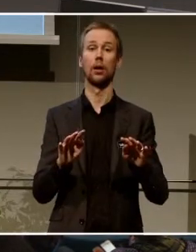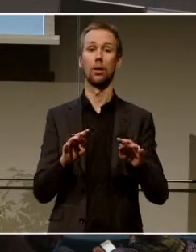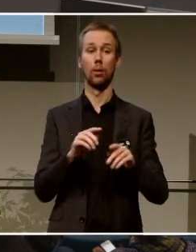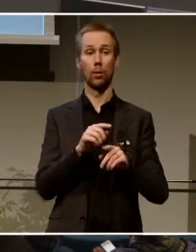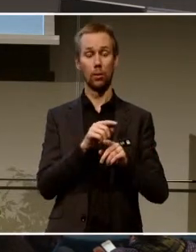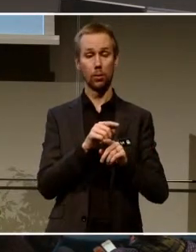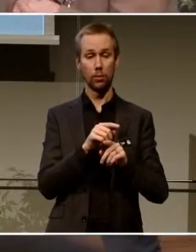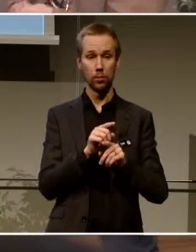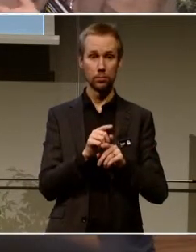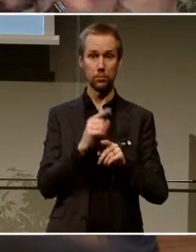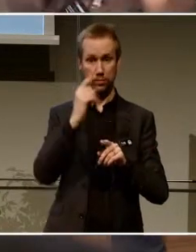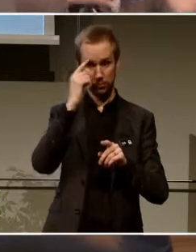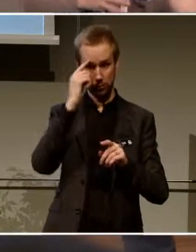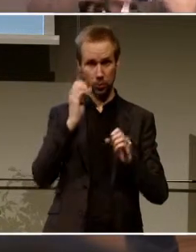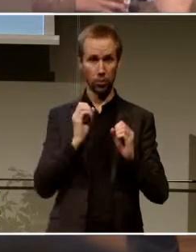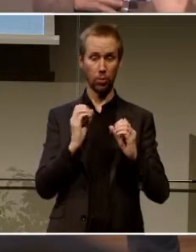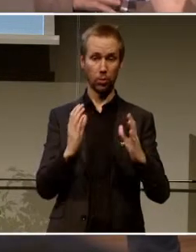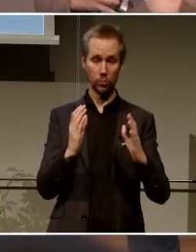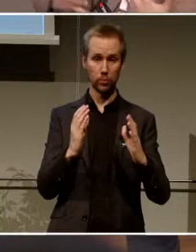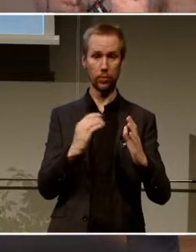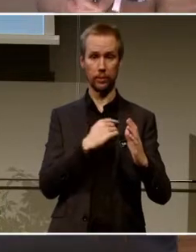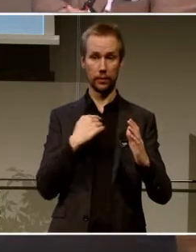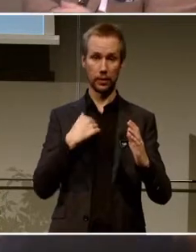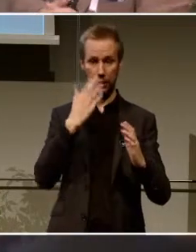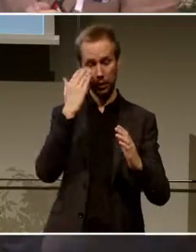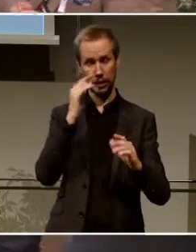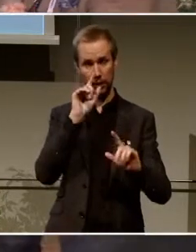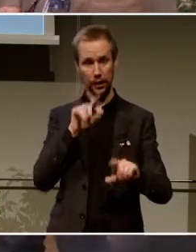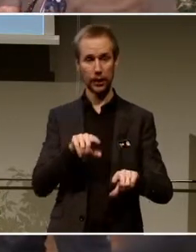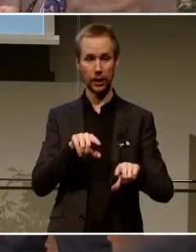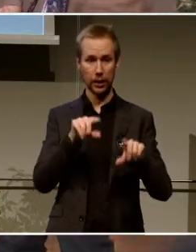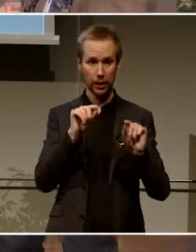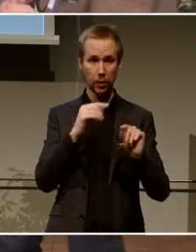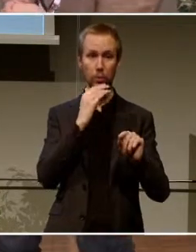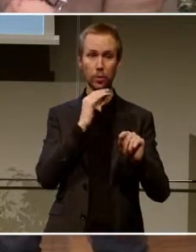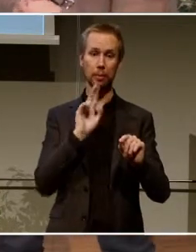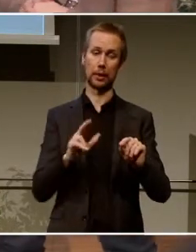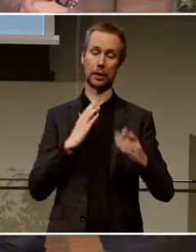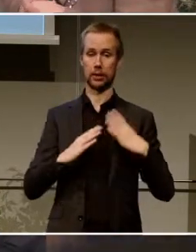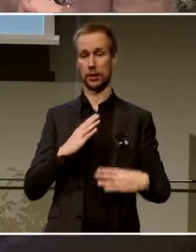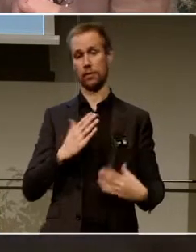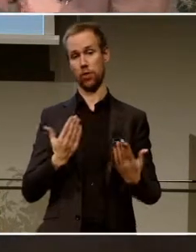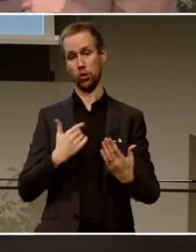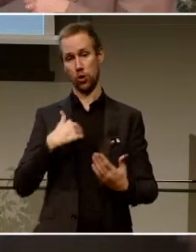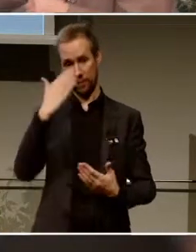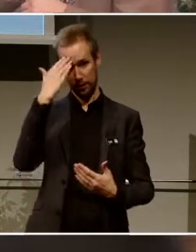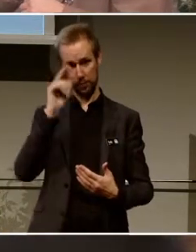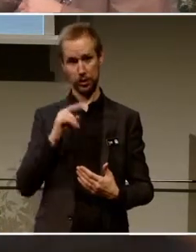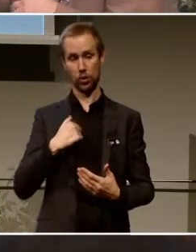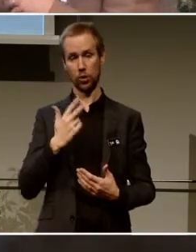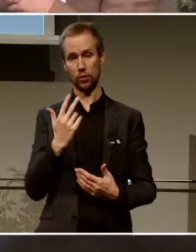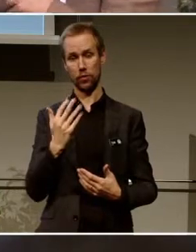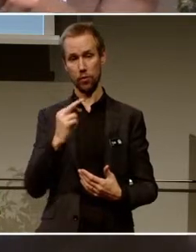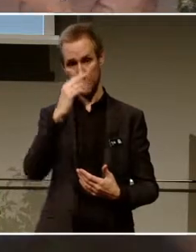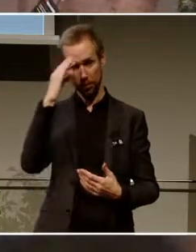ungdomar som faktiskt är intresserade av mitt kunnande. Mm. Trots att jag är 85 bast. Mm. Fast du kan inte gå till dem.